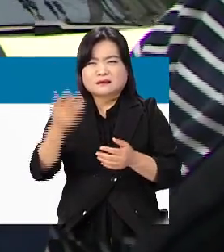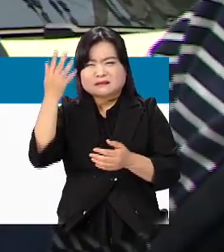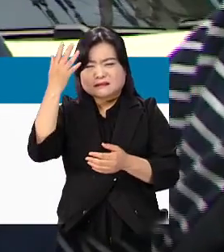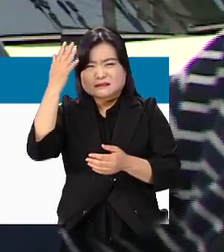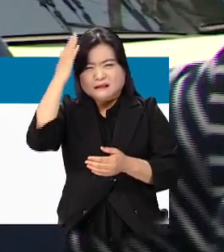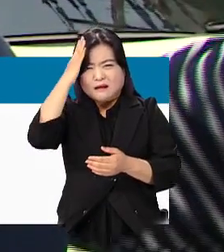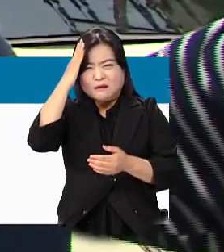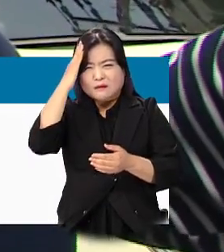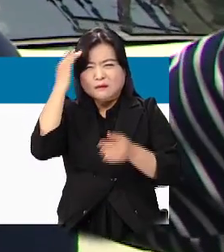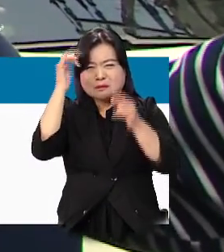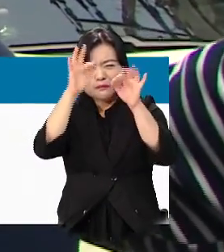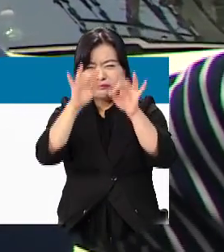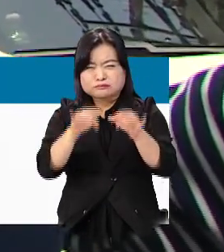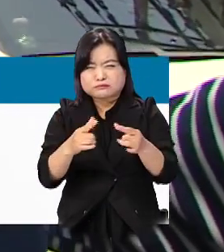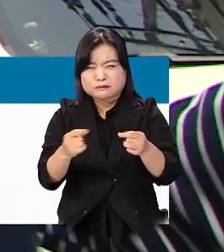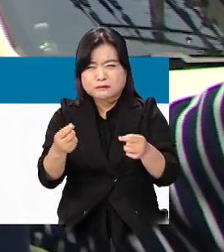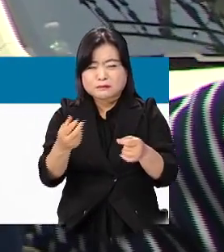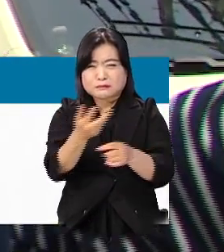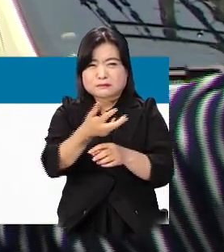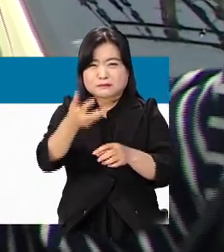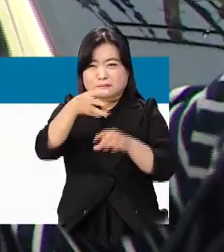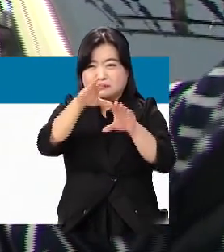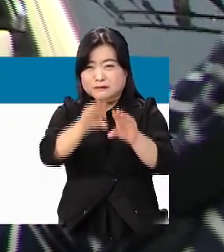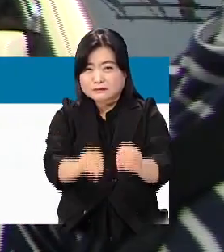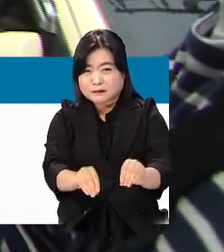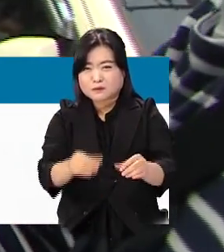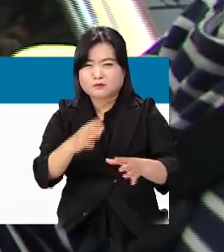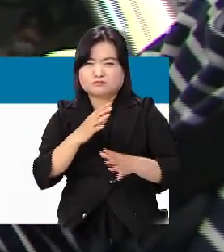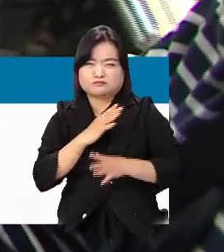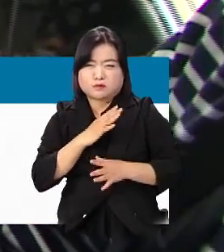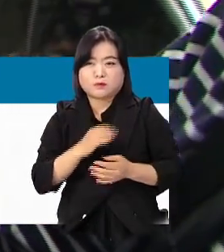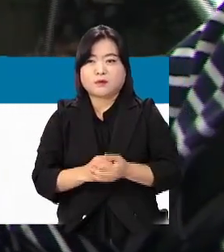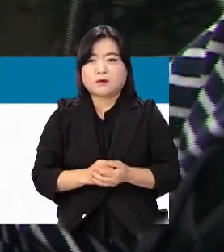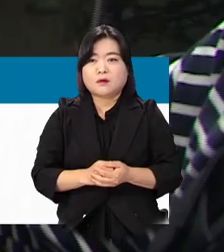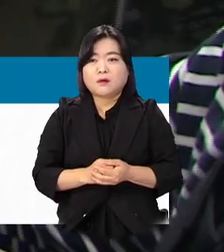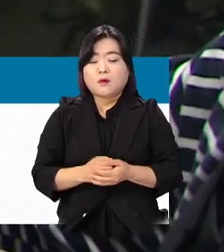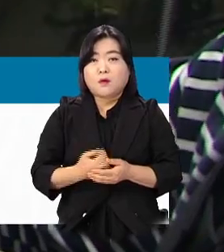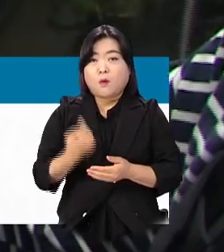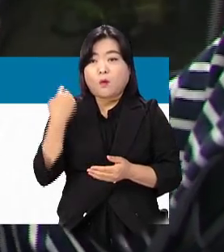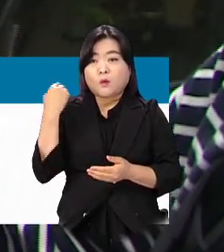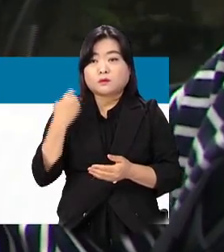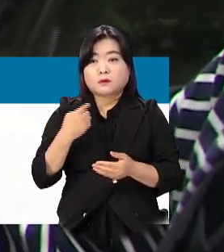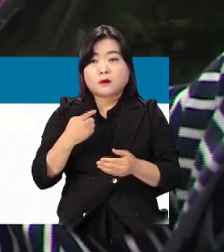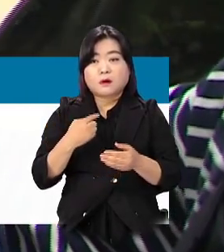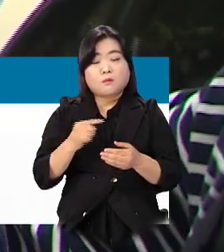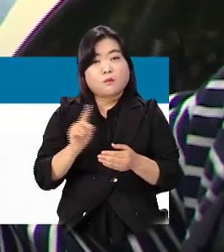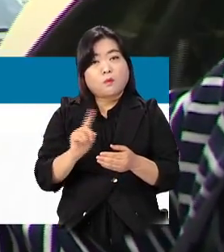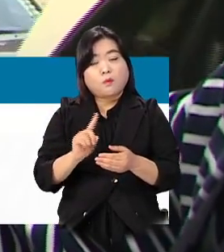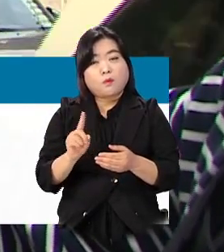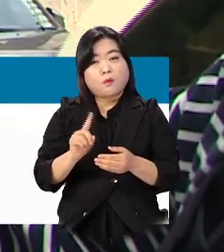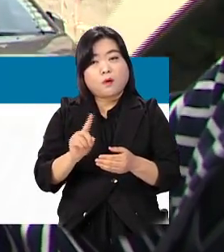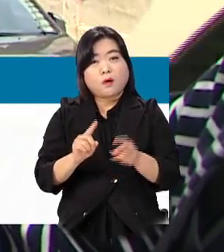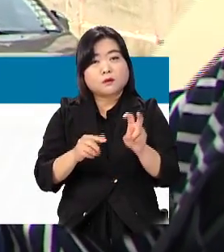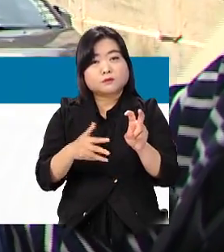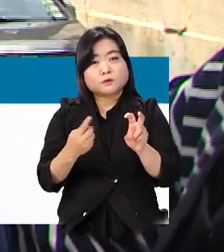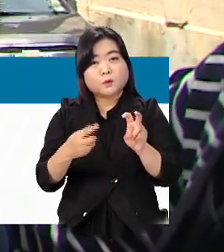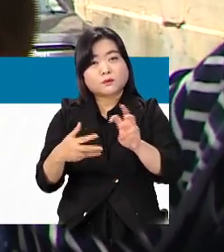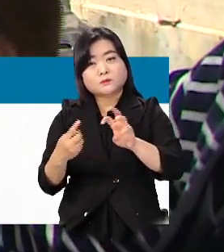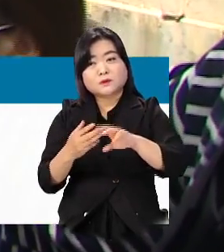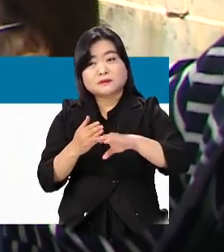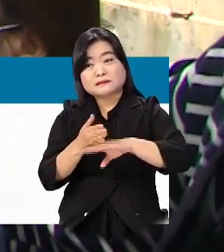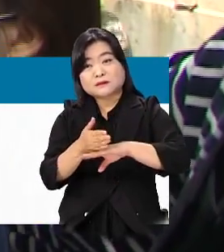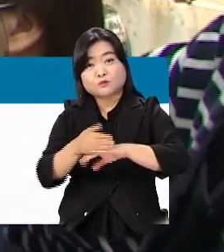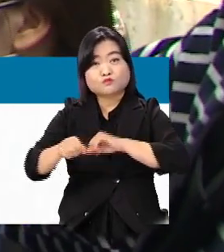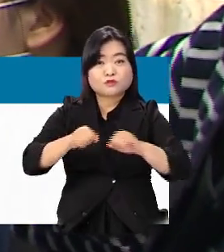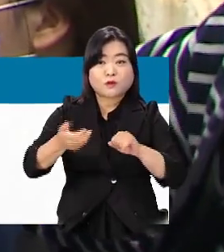내린 것 같고 좀 무섭죠. 그리고 솔직히 저희 여기 있다가 한 2-30초만 늦게